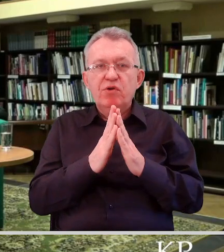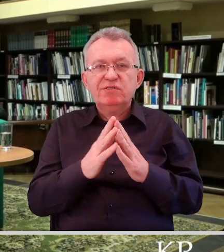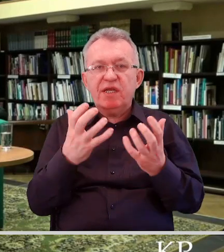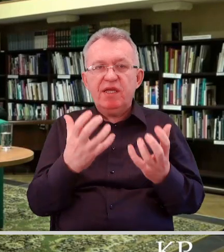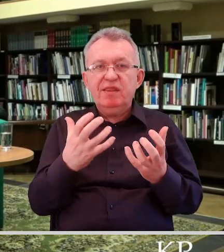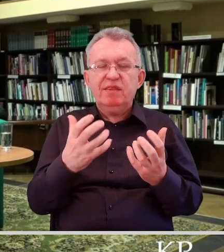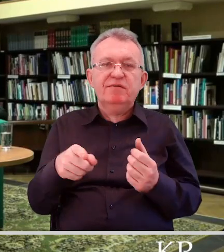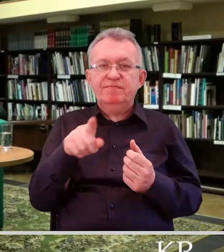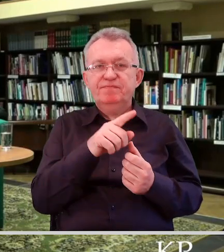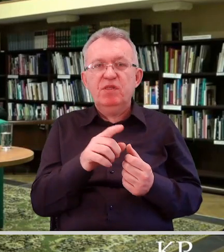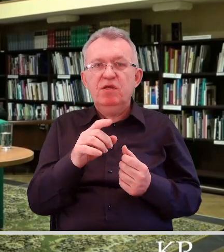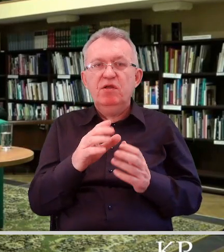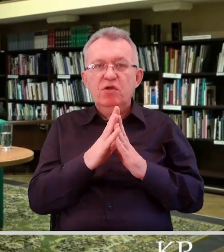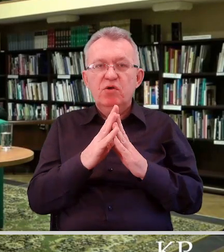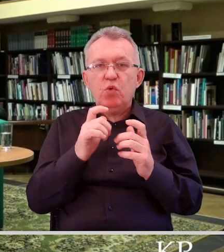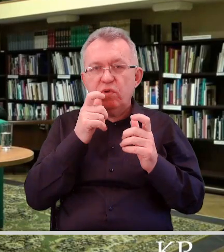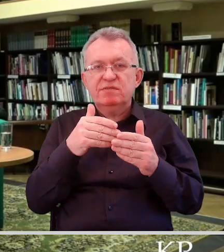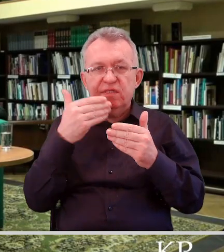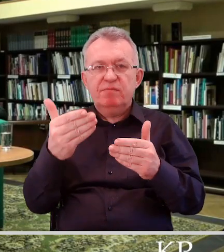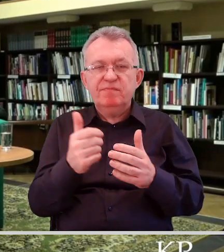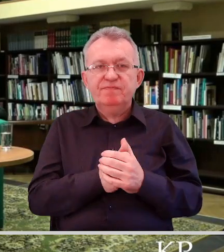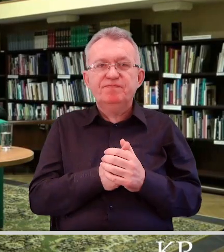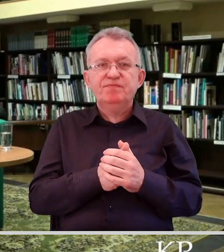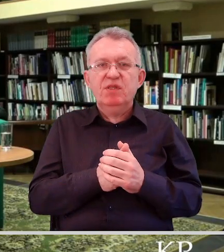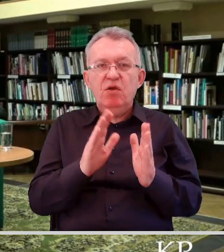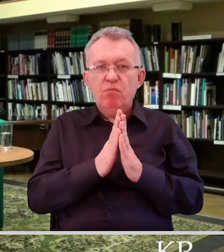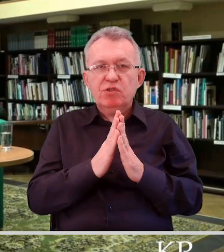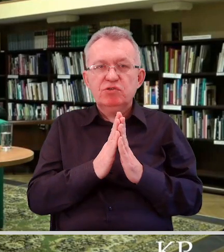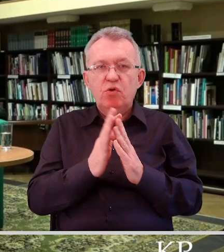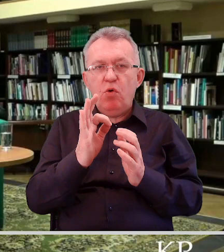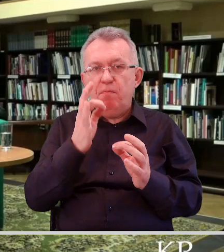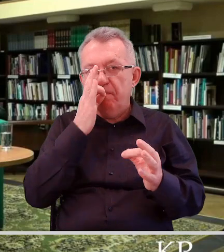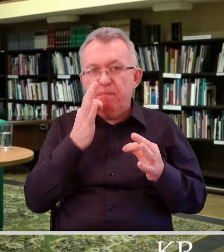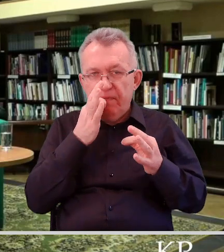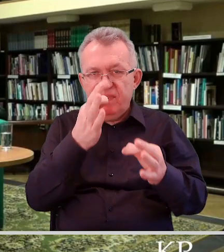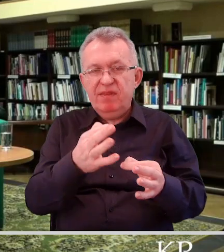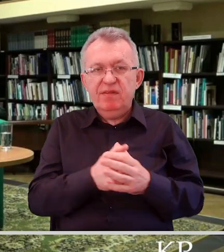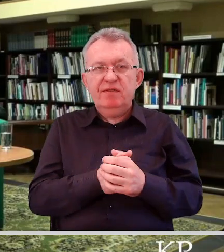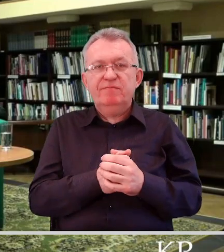chętnie oddamy głos. Proszę o pytania,